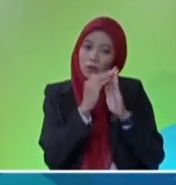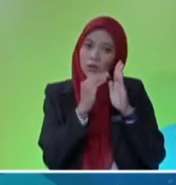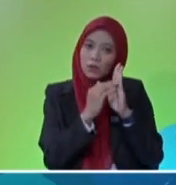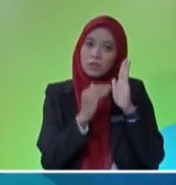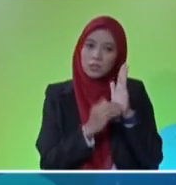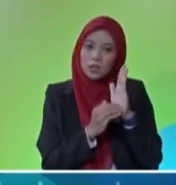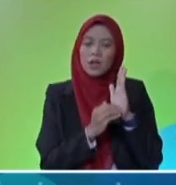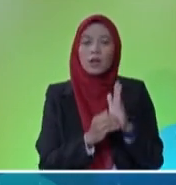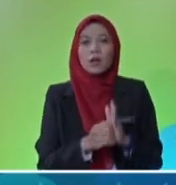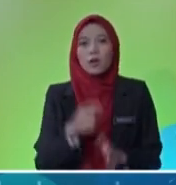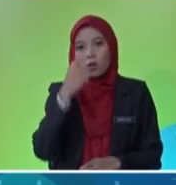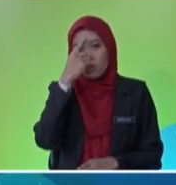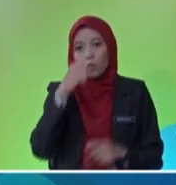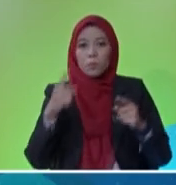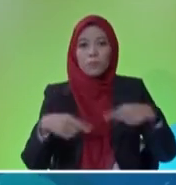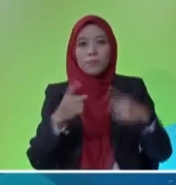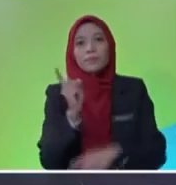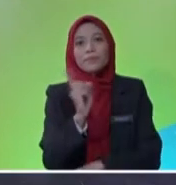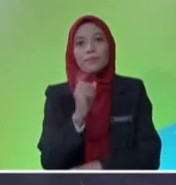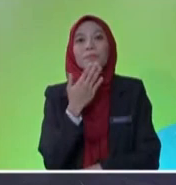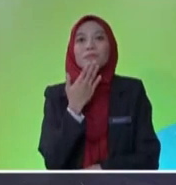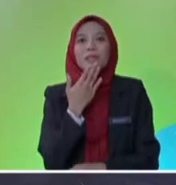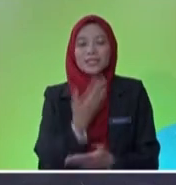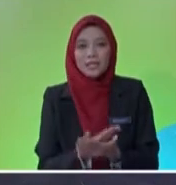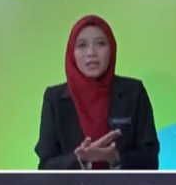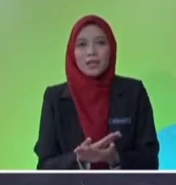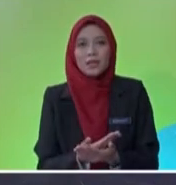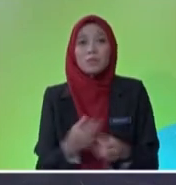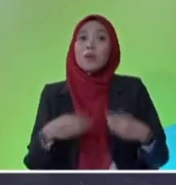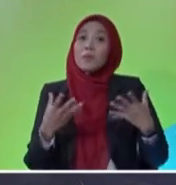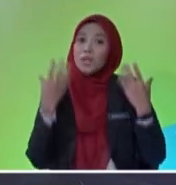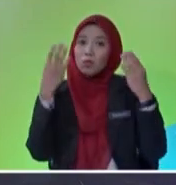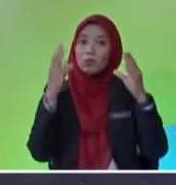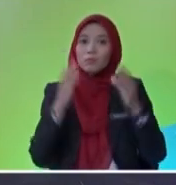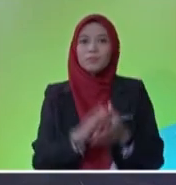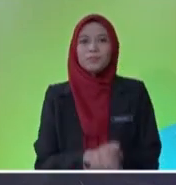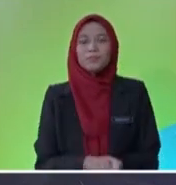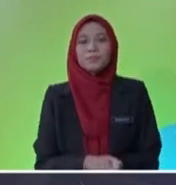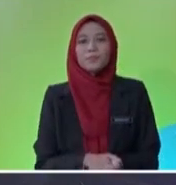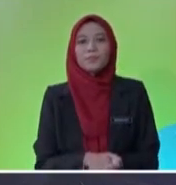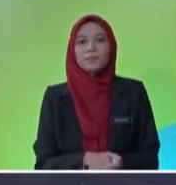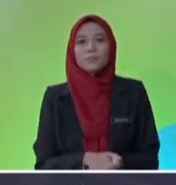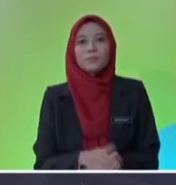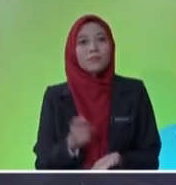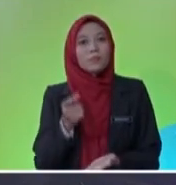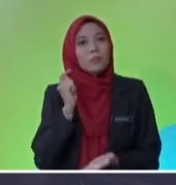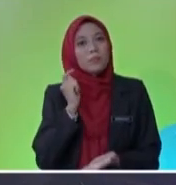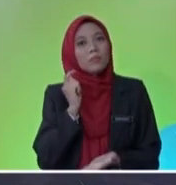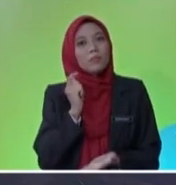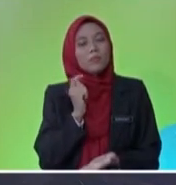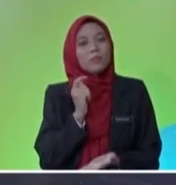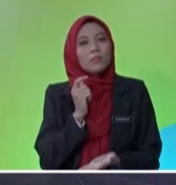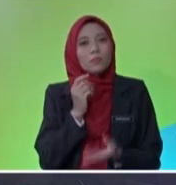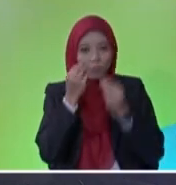enggak sih ah Baik terima kasih adaan ado-ado piatu Adawiyah tadi dekatnya didapat